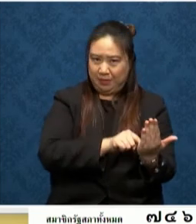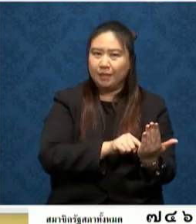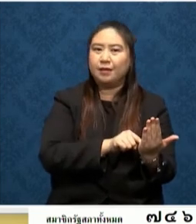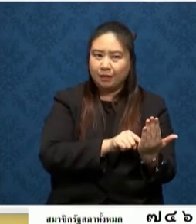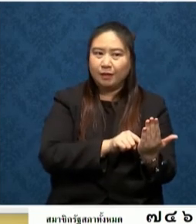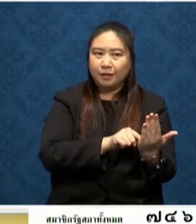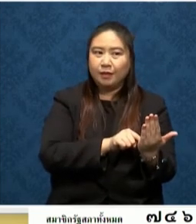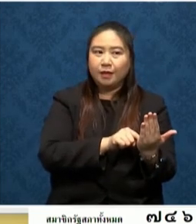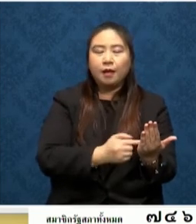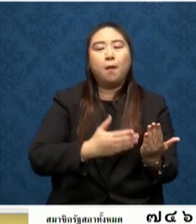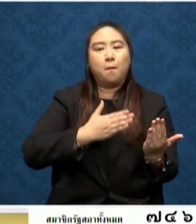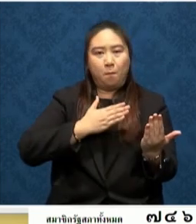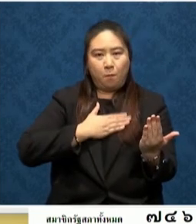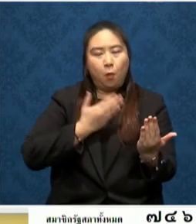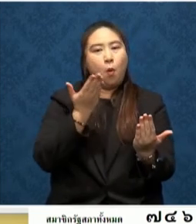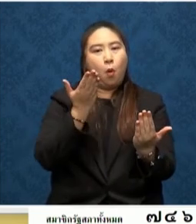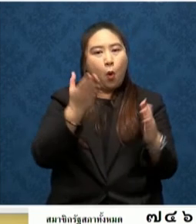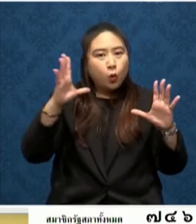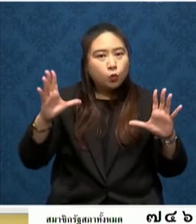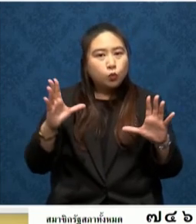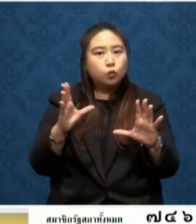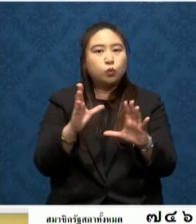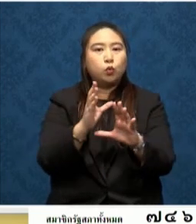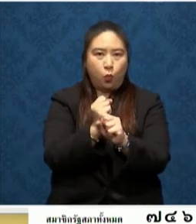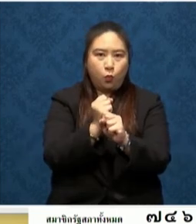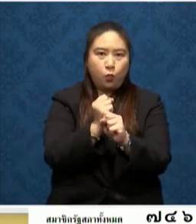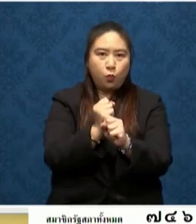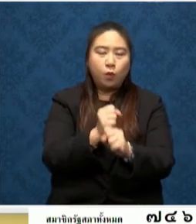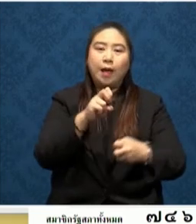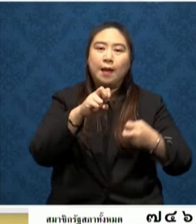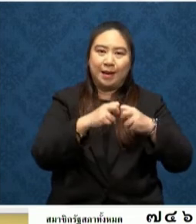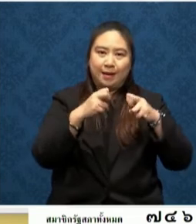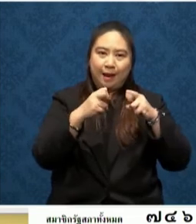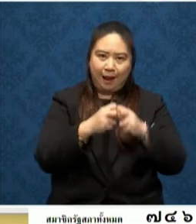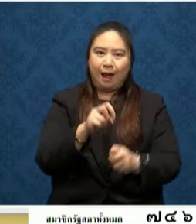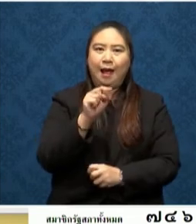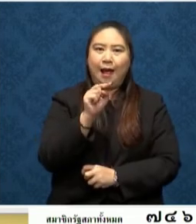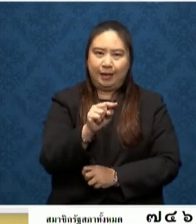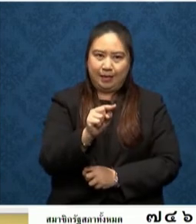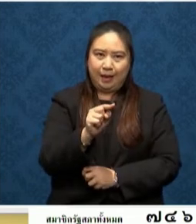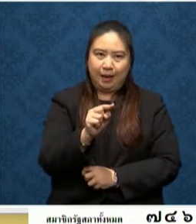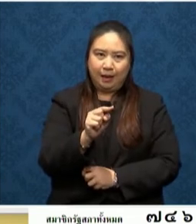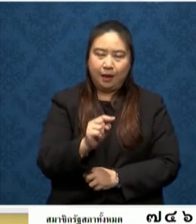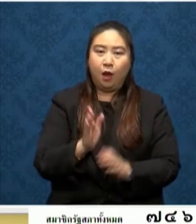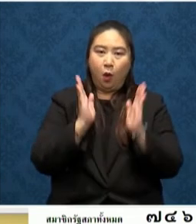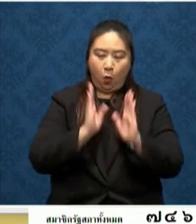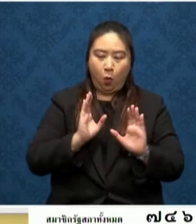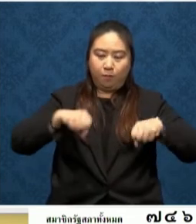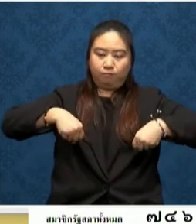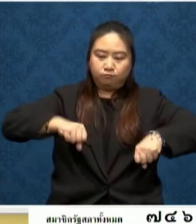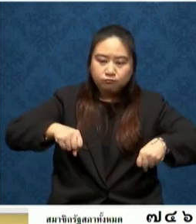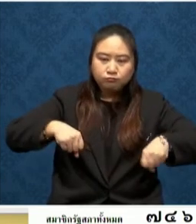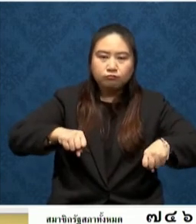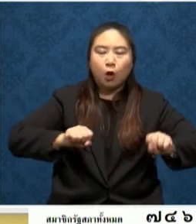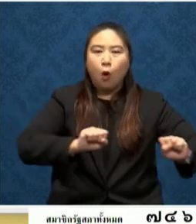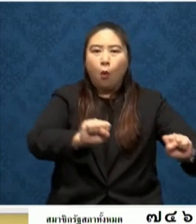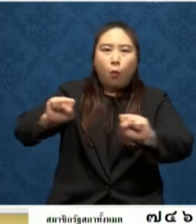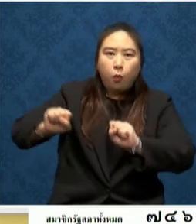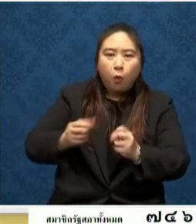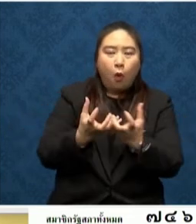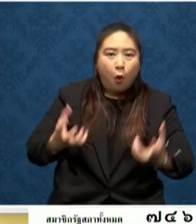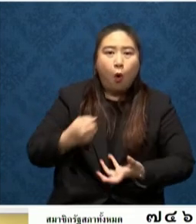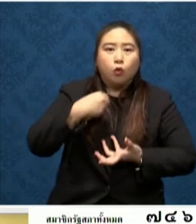ื่อง เดียวผม ก ข สรป ว่ะมั คอ ปัญหา ของ การ พยายาม ตี ความ ว่าไลเดอร์ไม่ใช่ลูกจ้าง